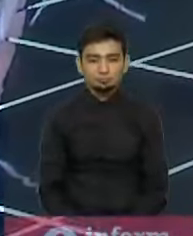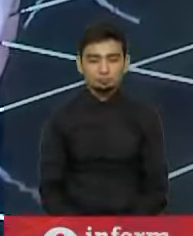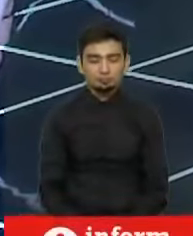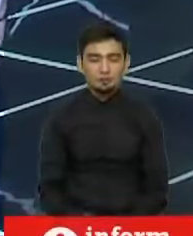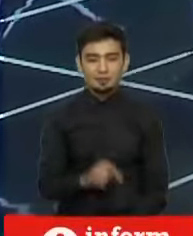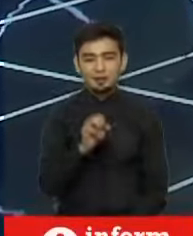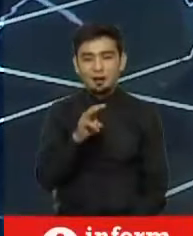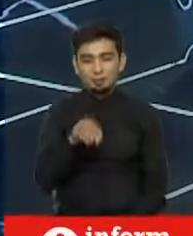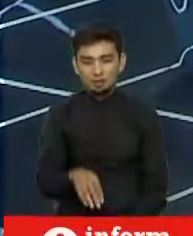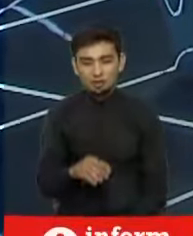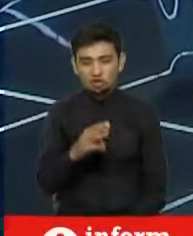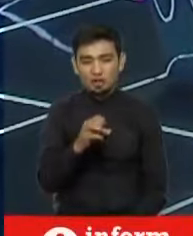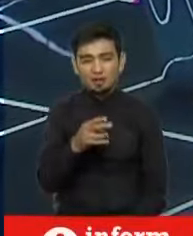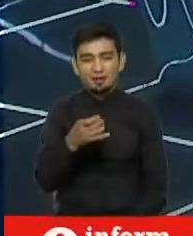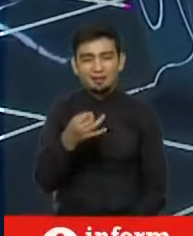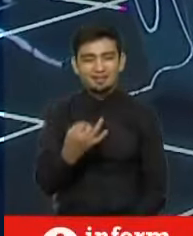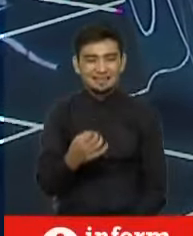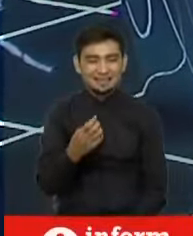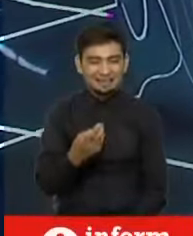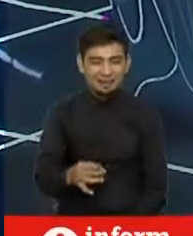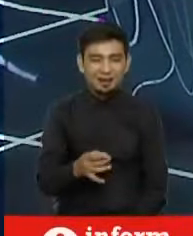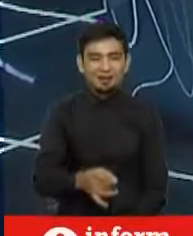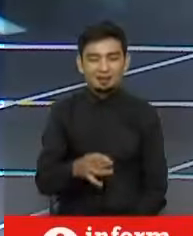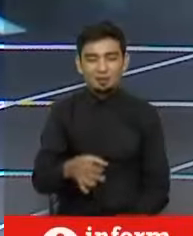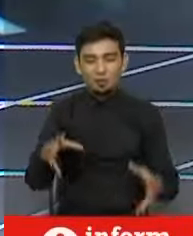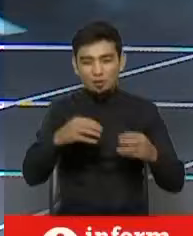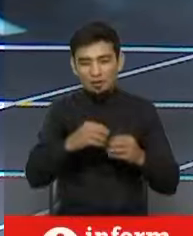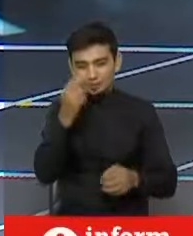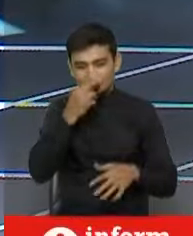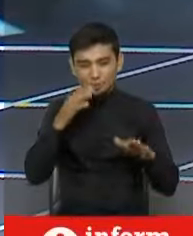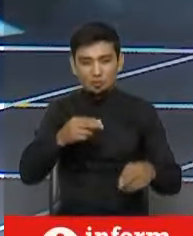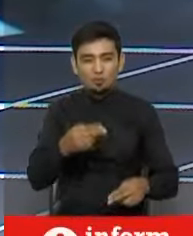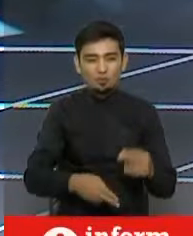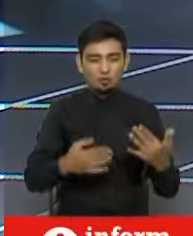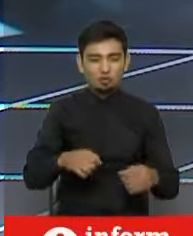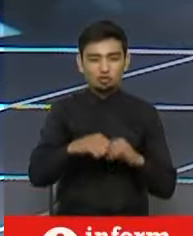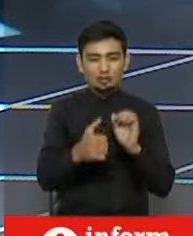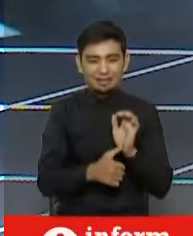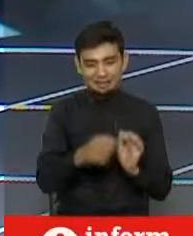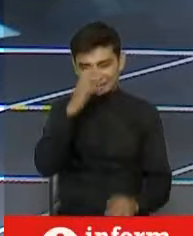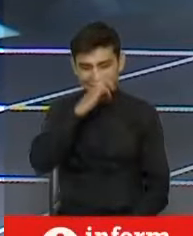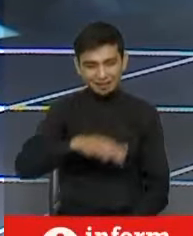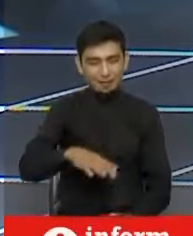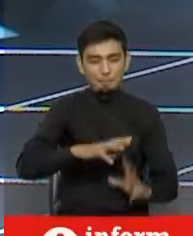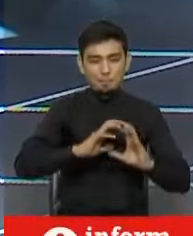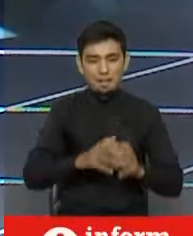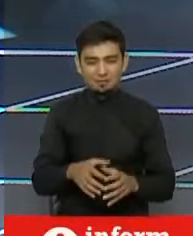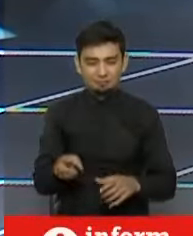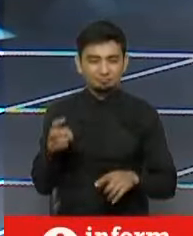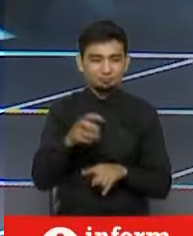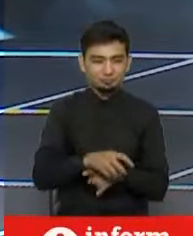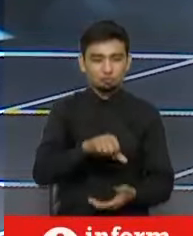Саммит Шанхайской организации сотрудничества завершился в Астане. Представители 16 стран мира приняли участие в